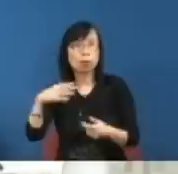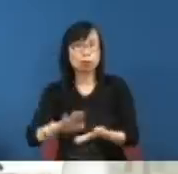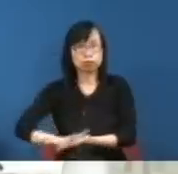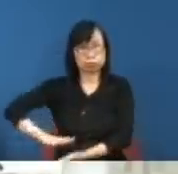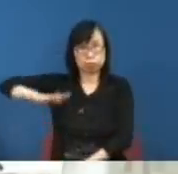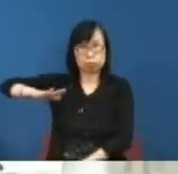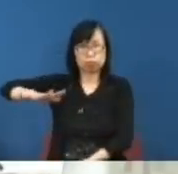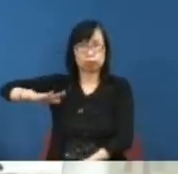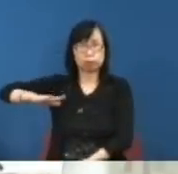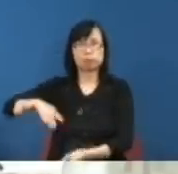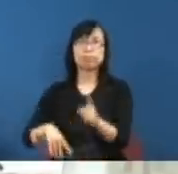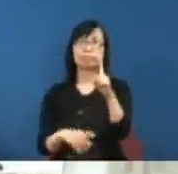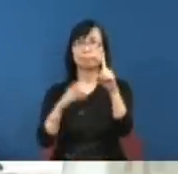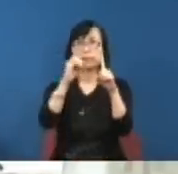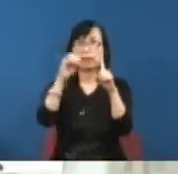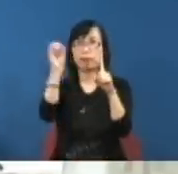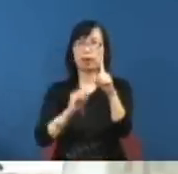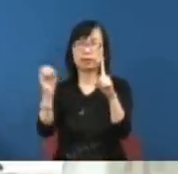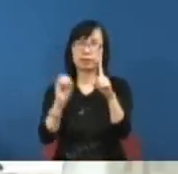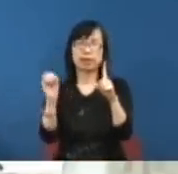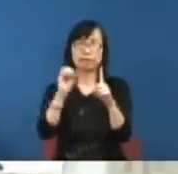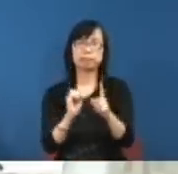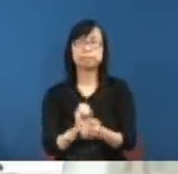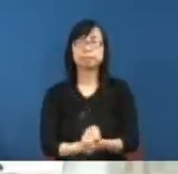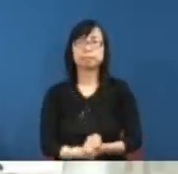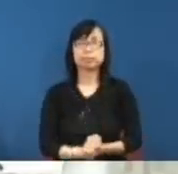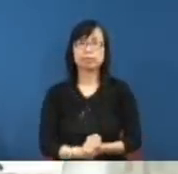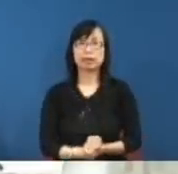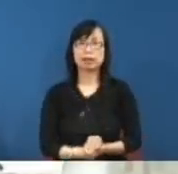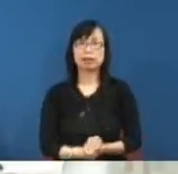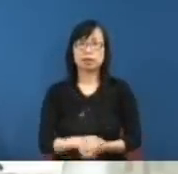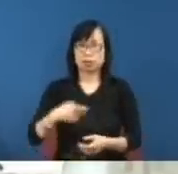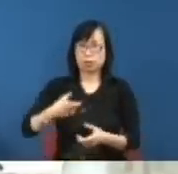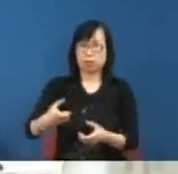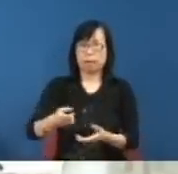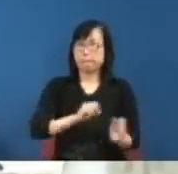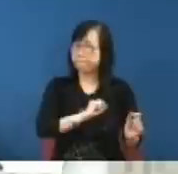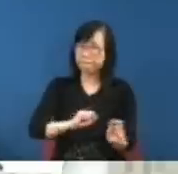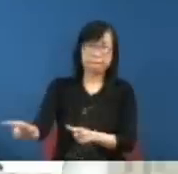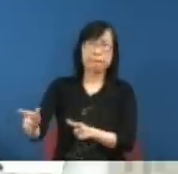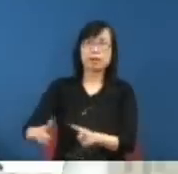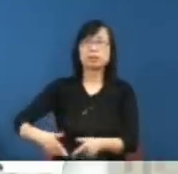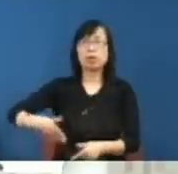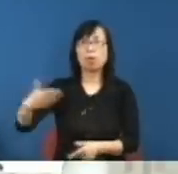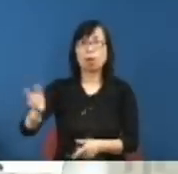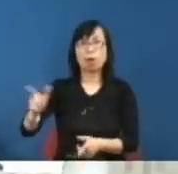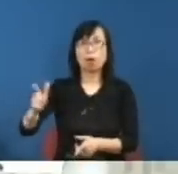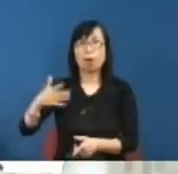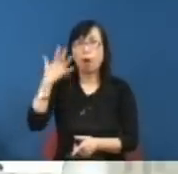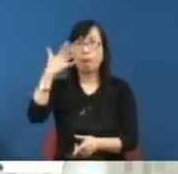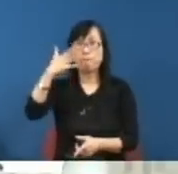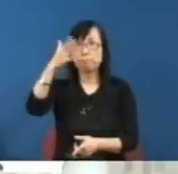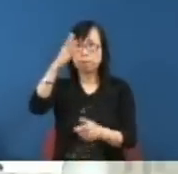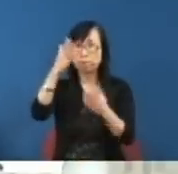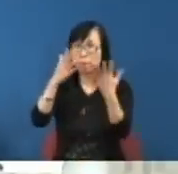1%，少過1%嘅美國人。嘅財富係多過50%